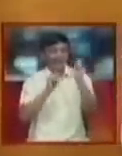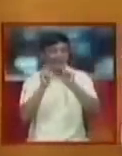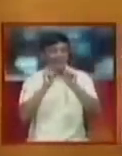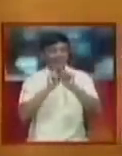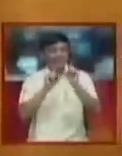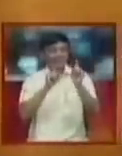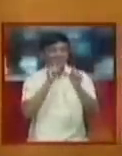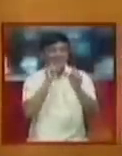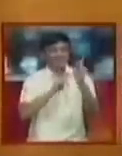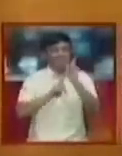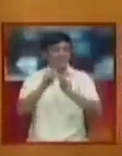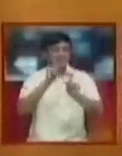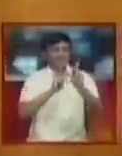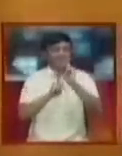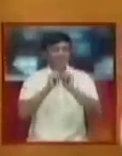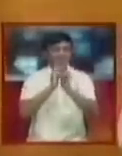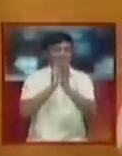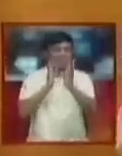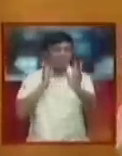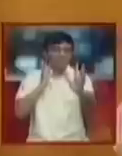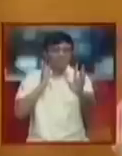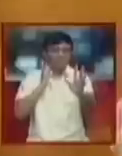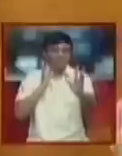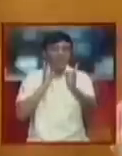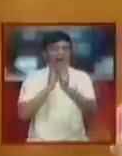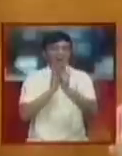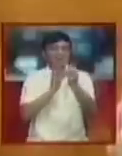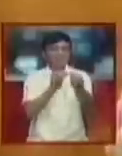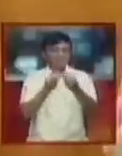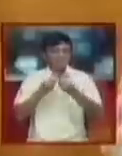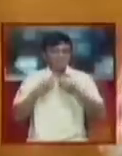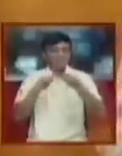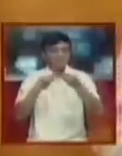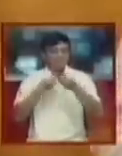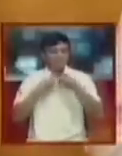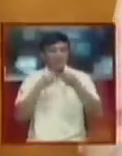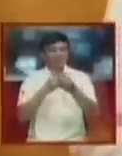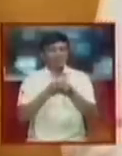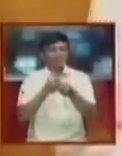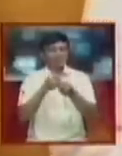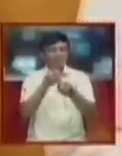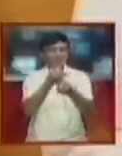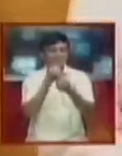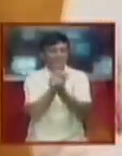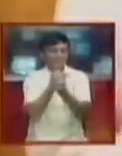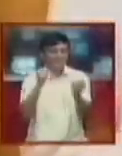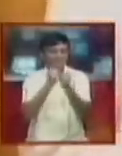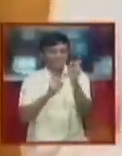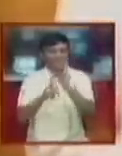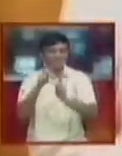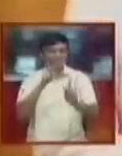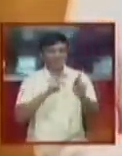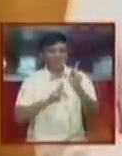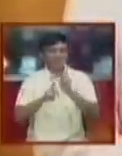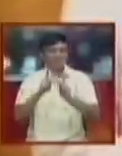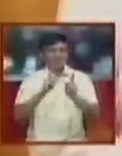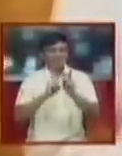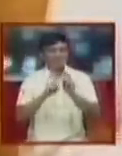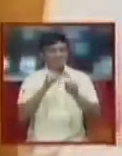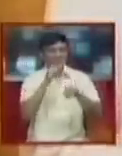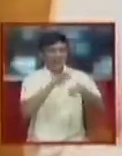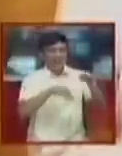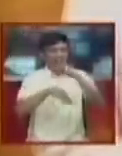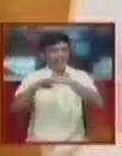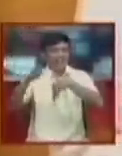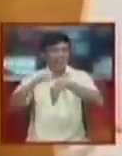ang nag-aabang ng relief. Nag-aabang na rin umalalay ang rescue services sa taong bayan. At hindi tayo-tayo lang din